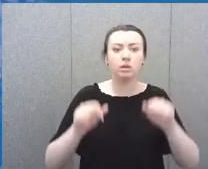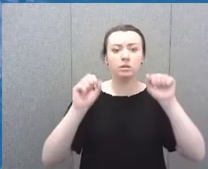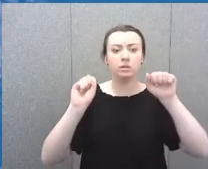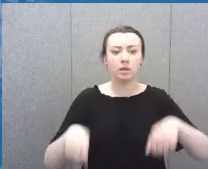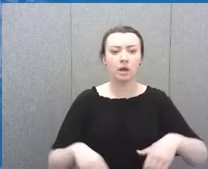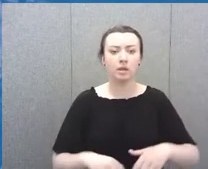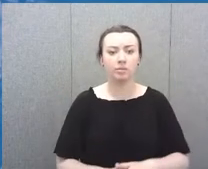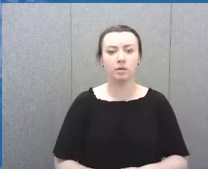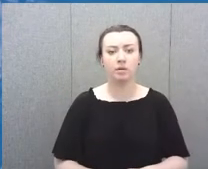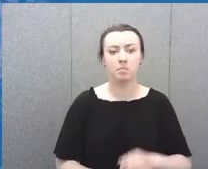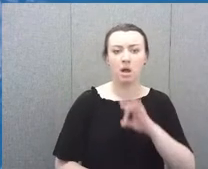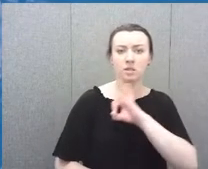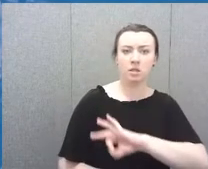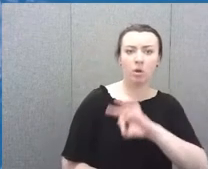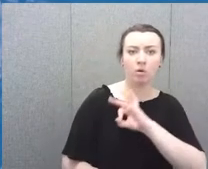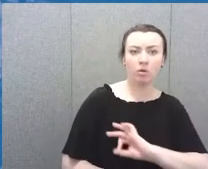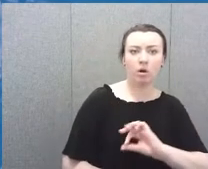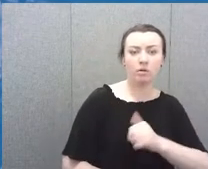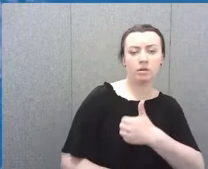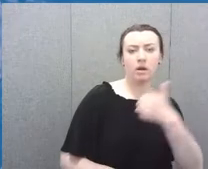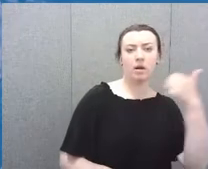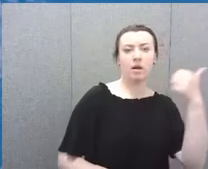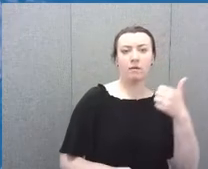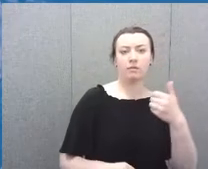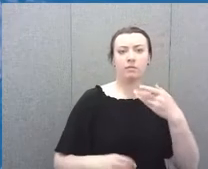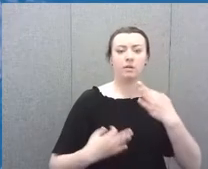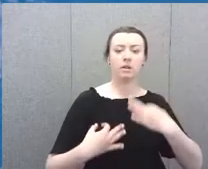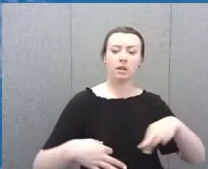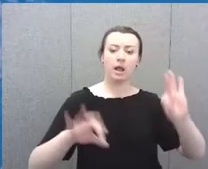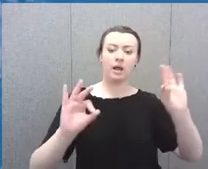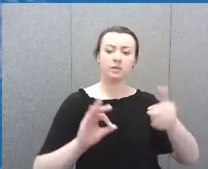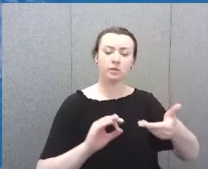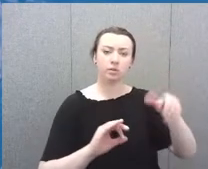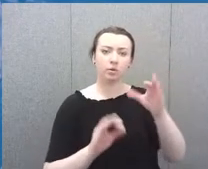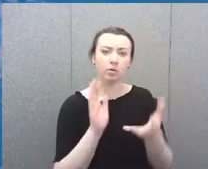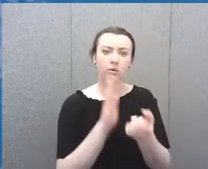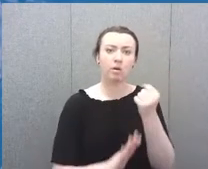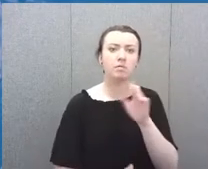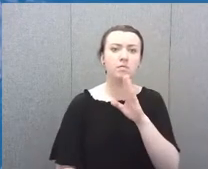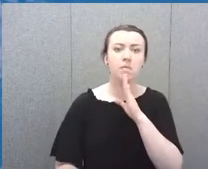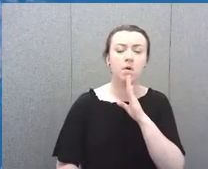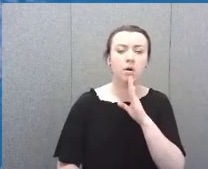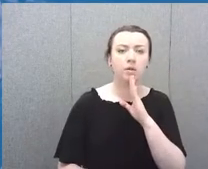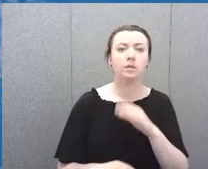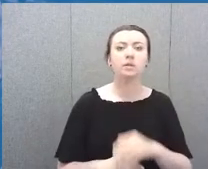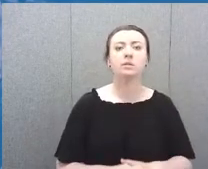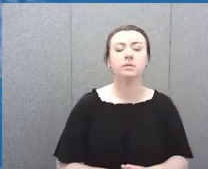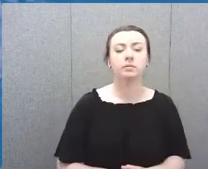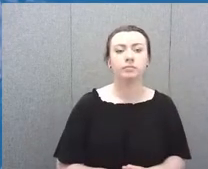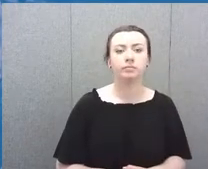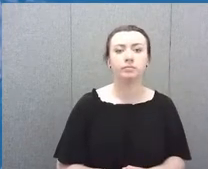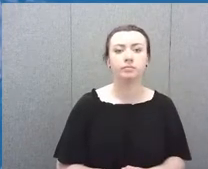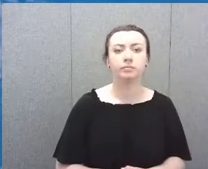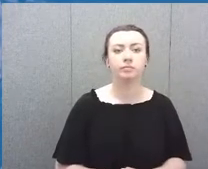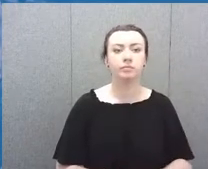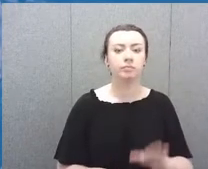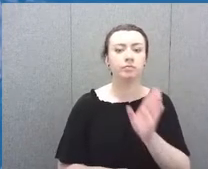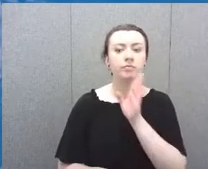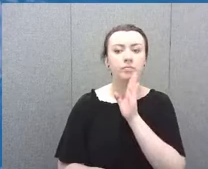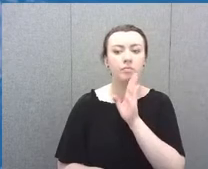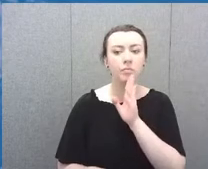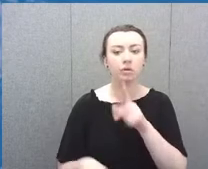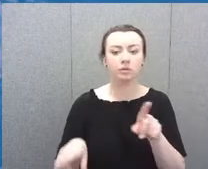развития области мира. И опять же, они были